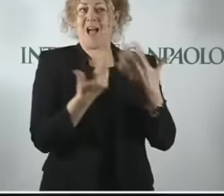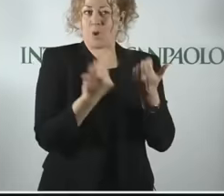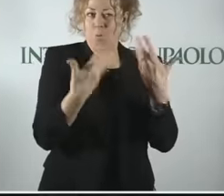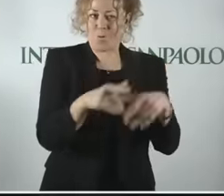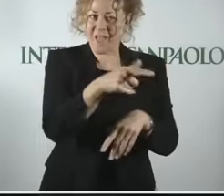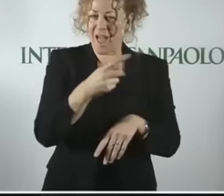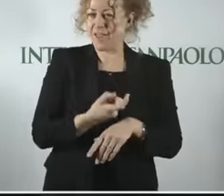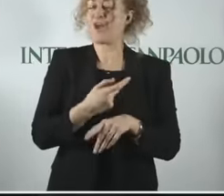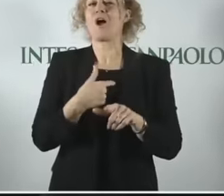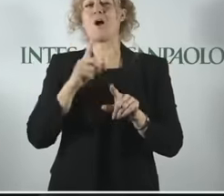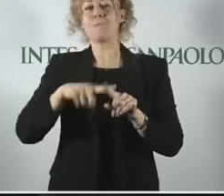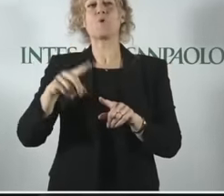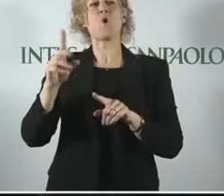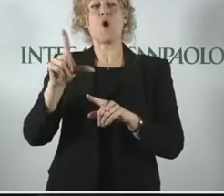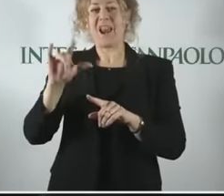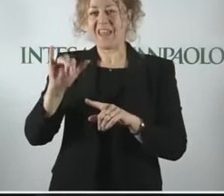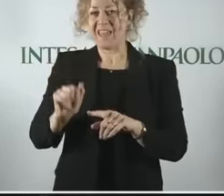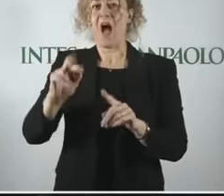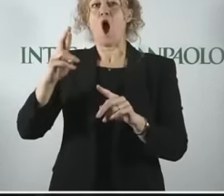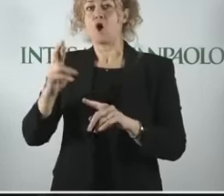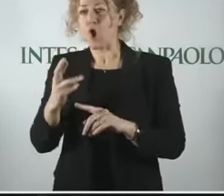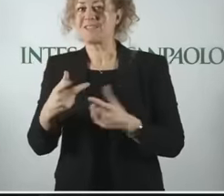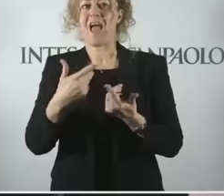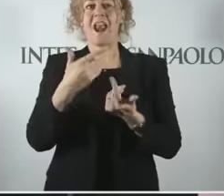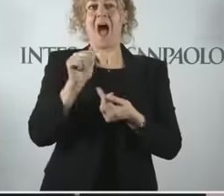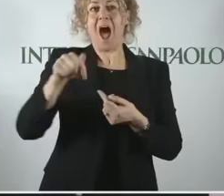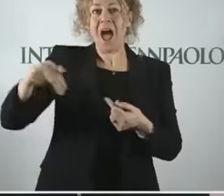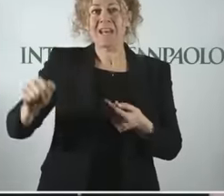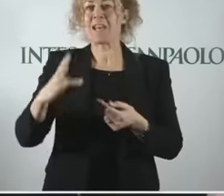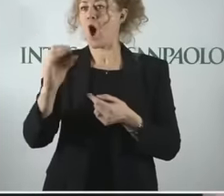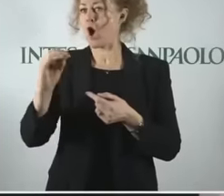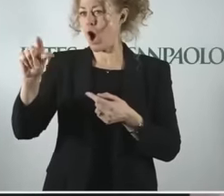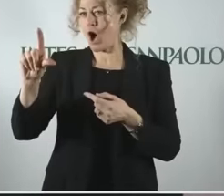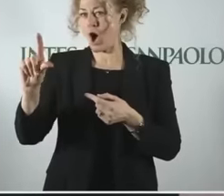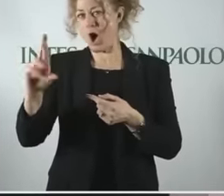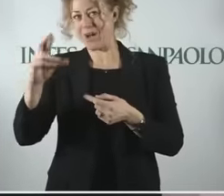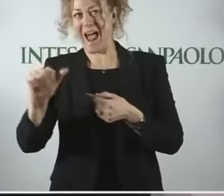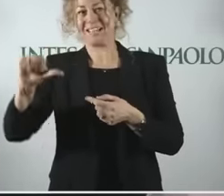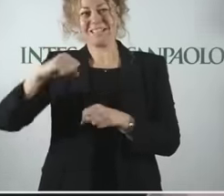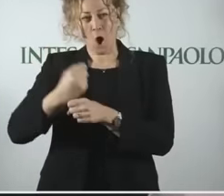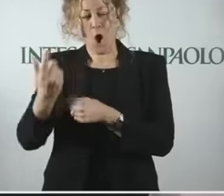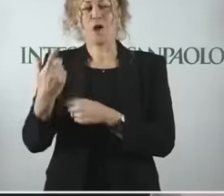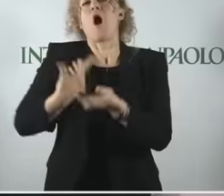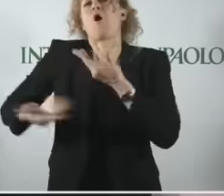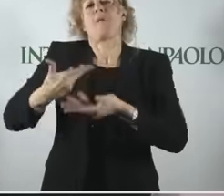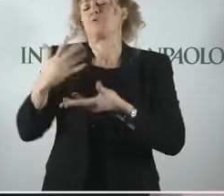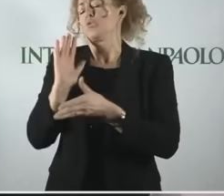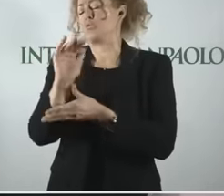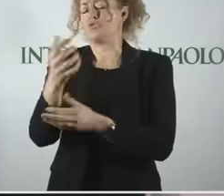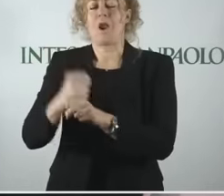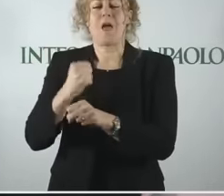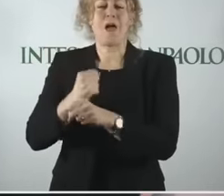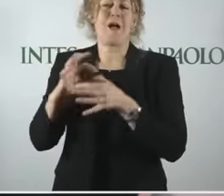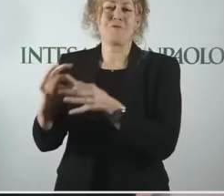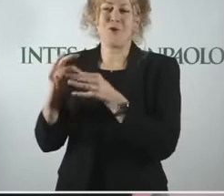salutato Lia Rosella Anna di Cora storia collaboratrici con cui tutti i giorni lavoriamo a